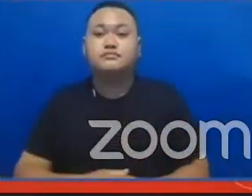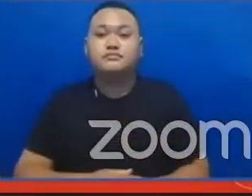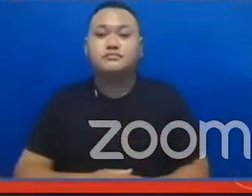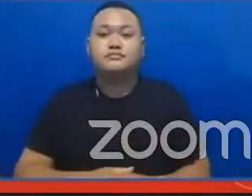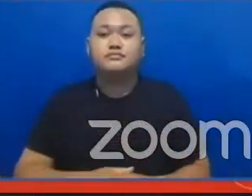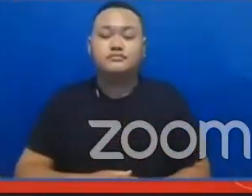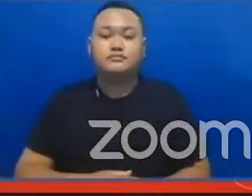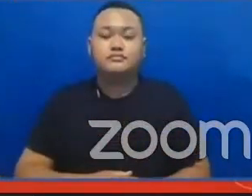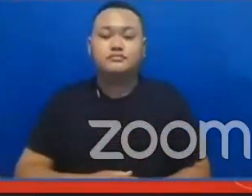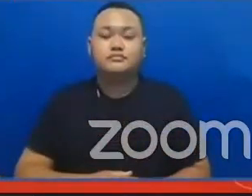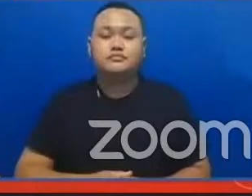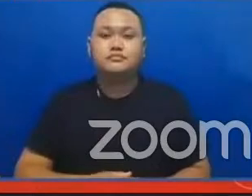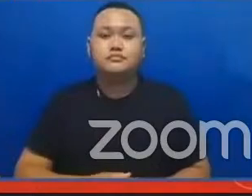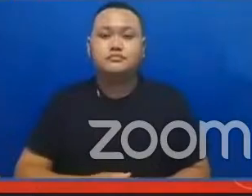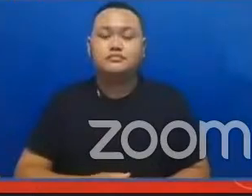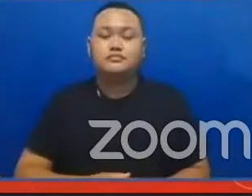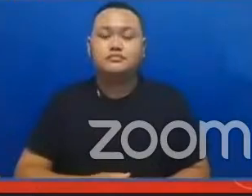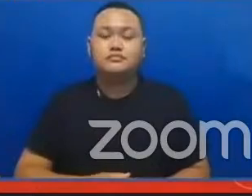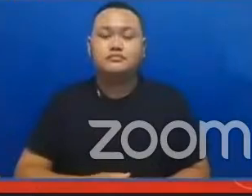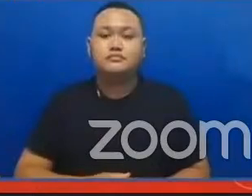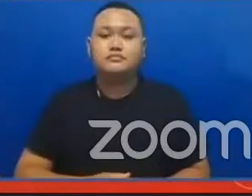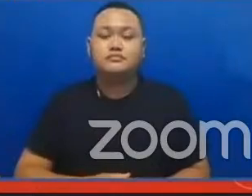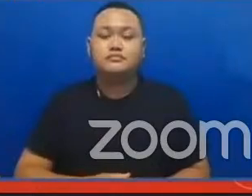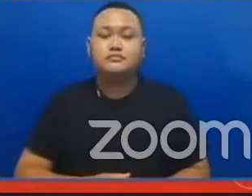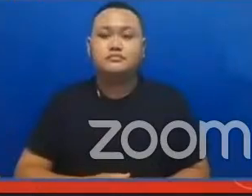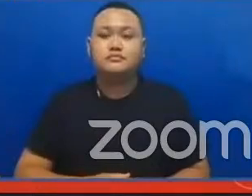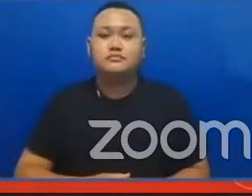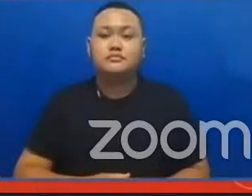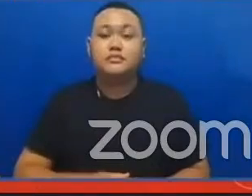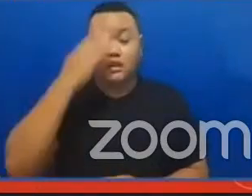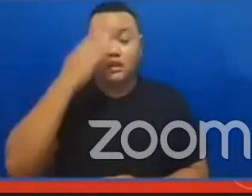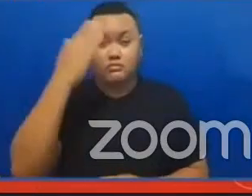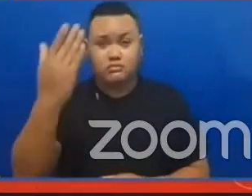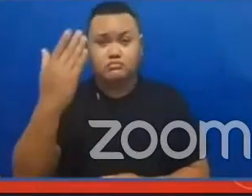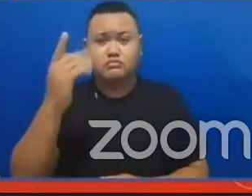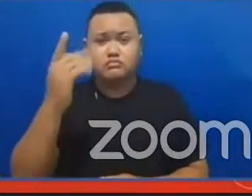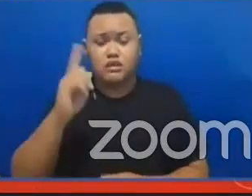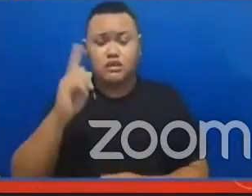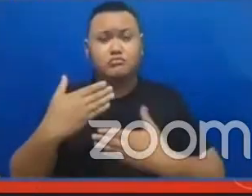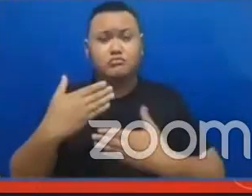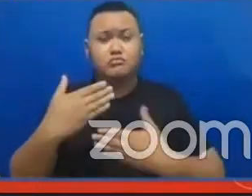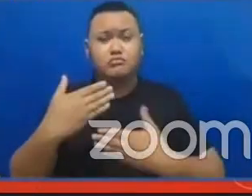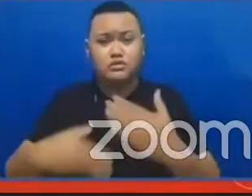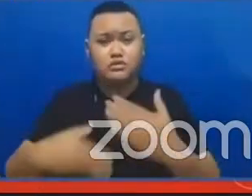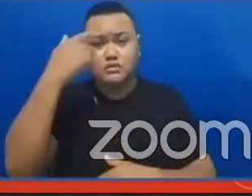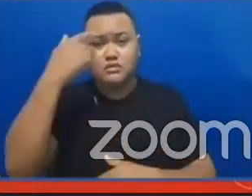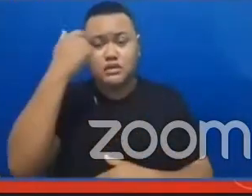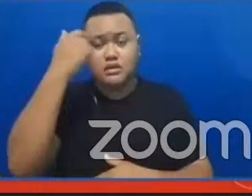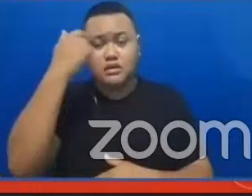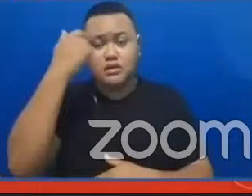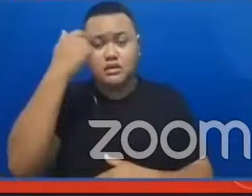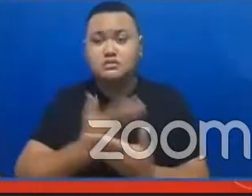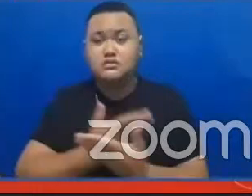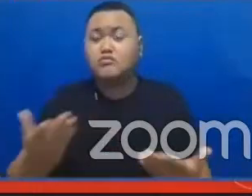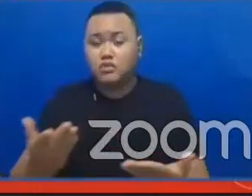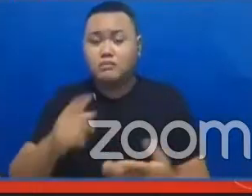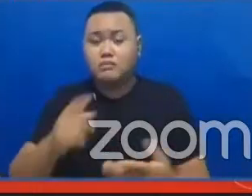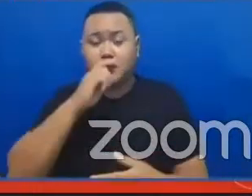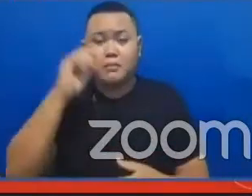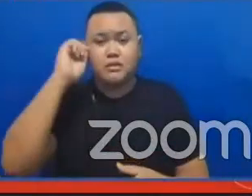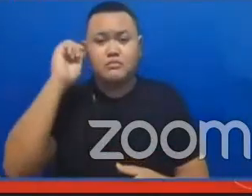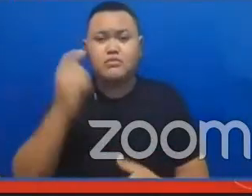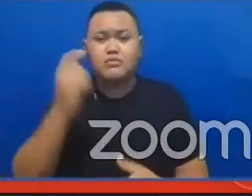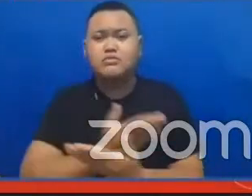Mengapa Bapak Ibu? Jadi sedapat mungkin dalam pembelajaran itu dilengkapi dengan metode yang memang sifatnya